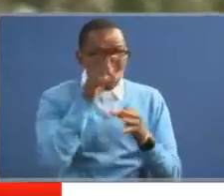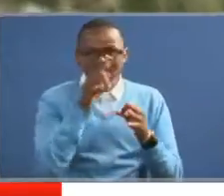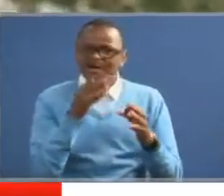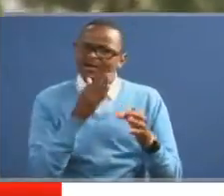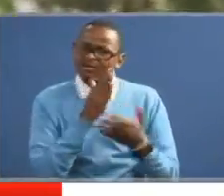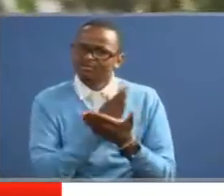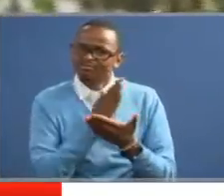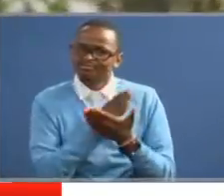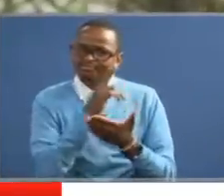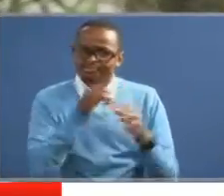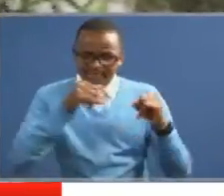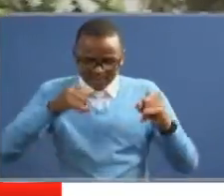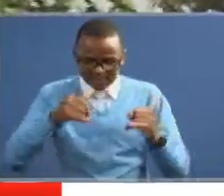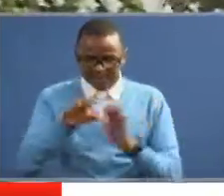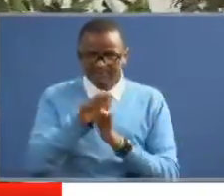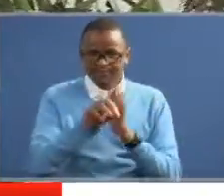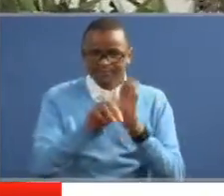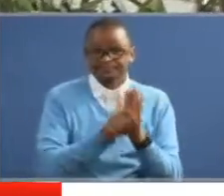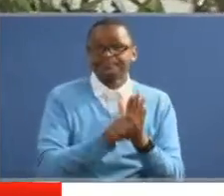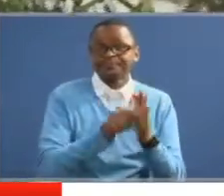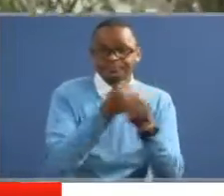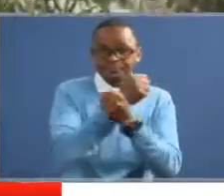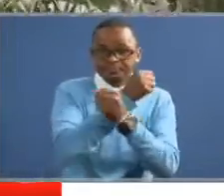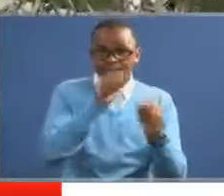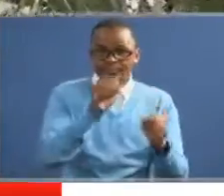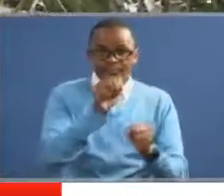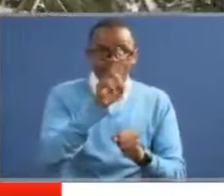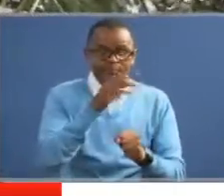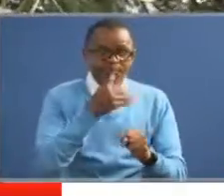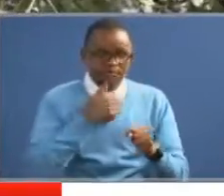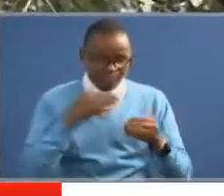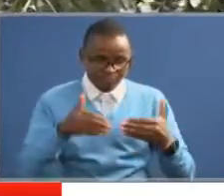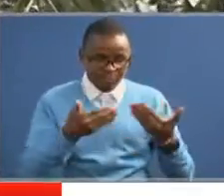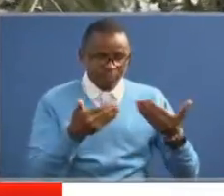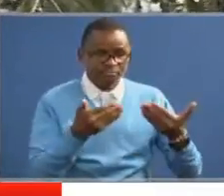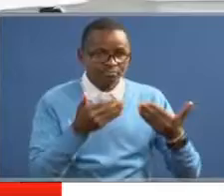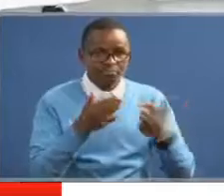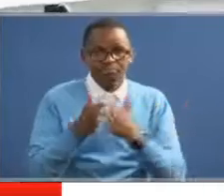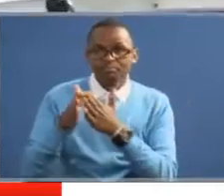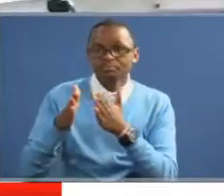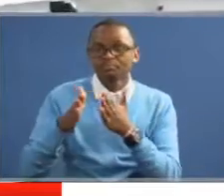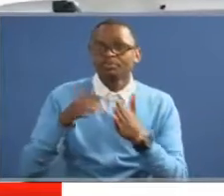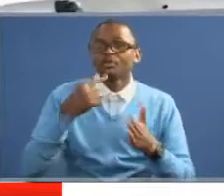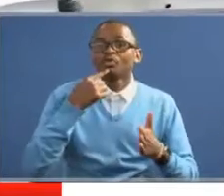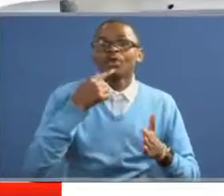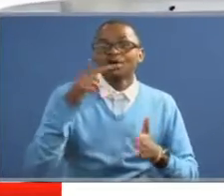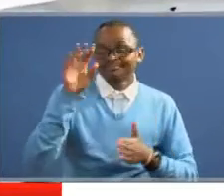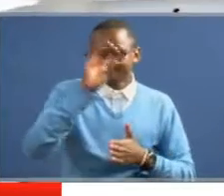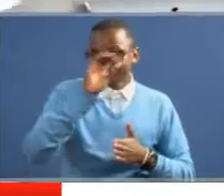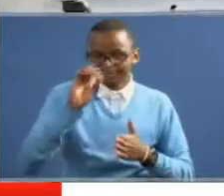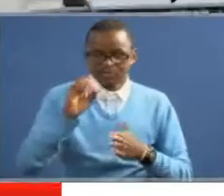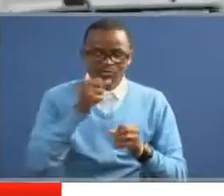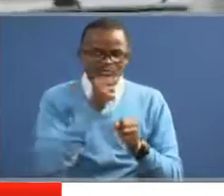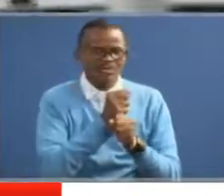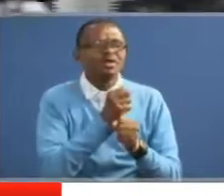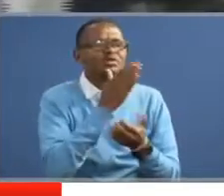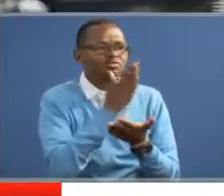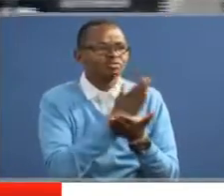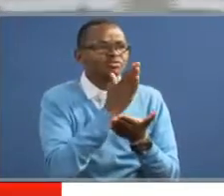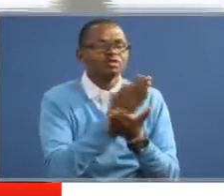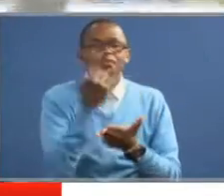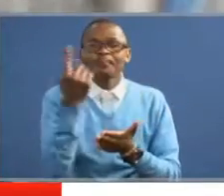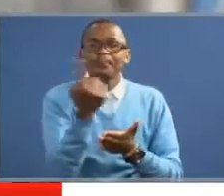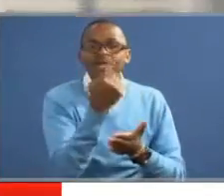iwapo kuja kwa mtaala mpya wa elimu na Rais Uhuru Kenyatta kutoa agizo la nafasi ya 100% ili kuhakikisha kuwa